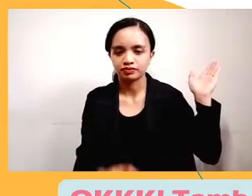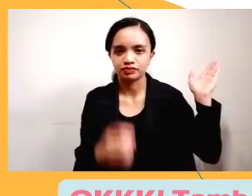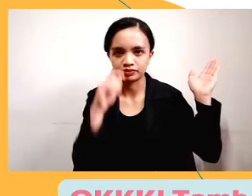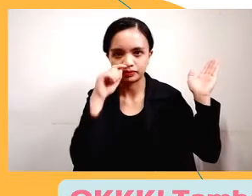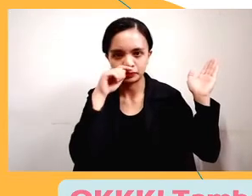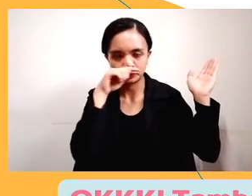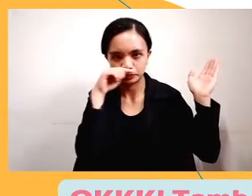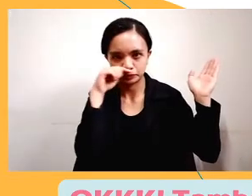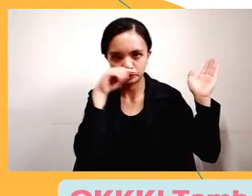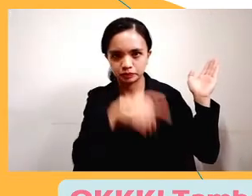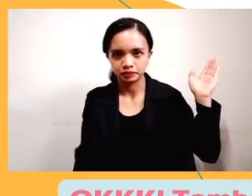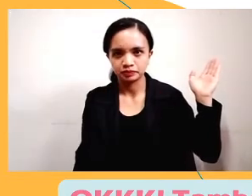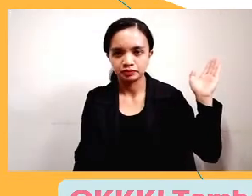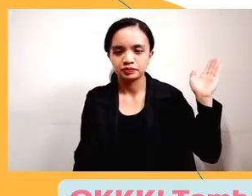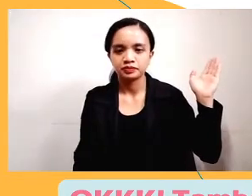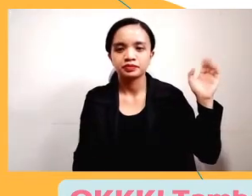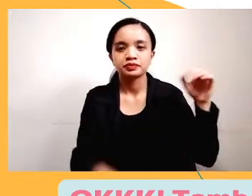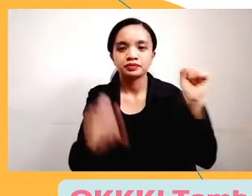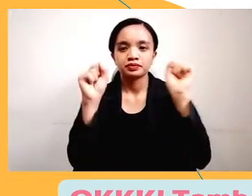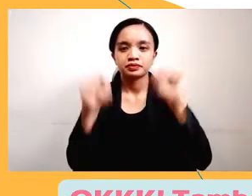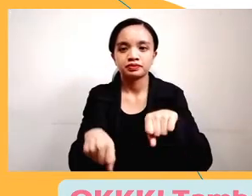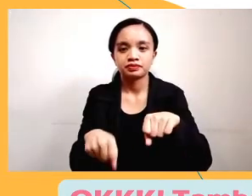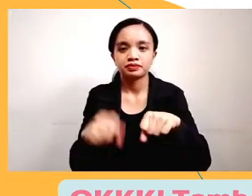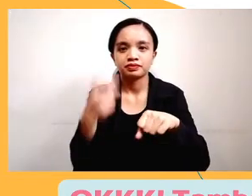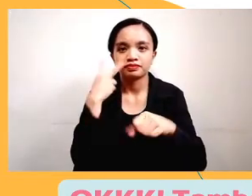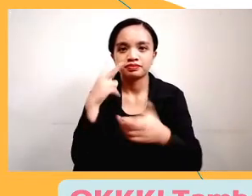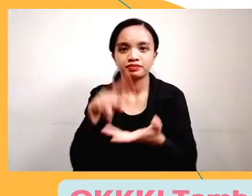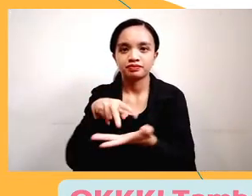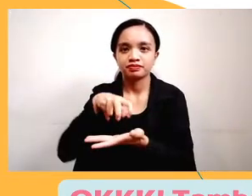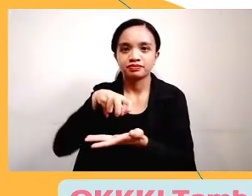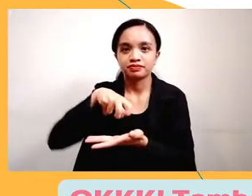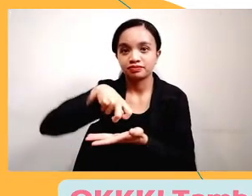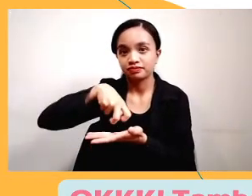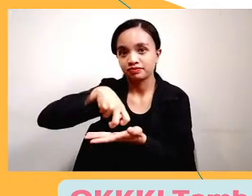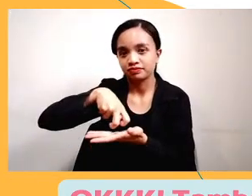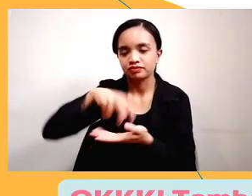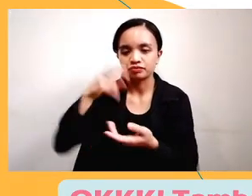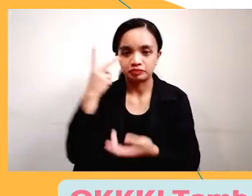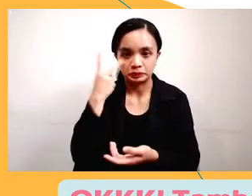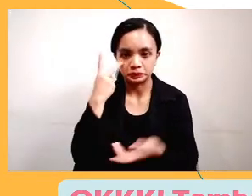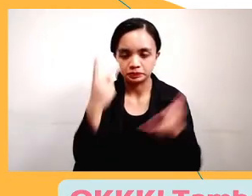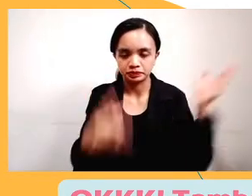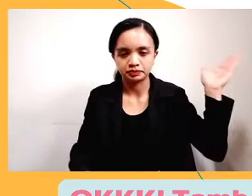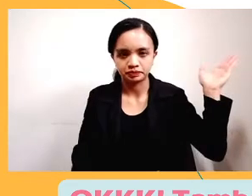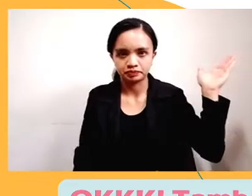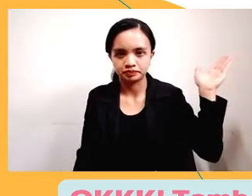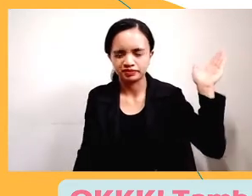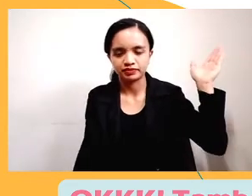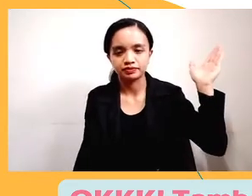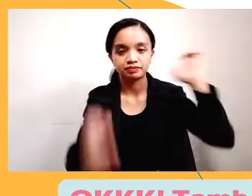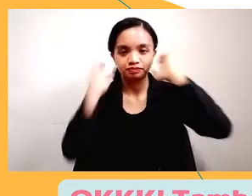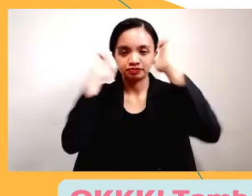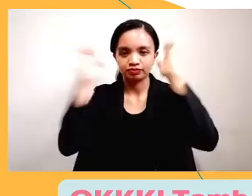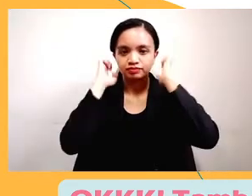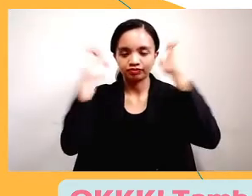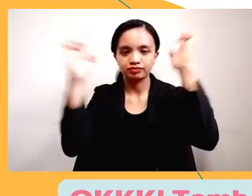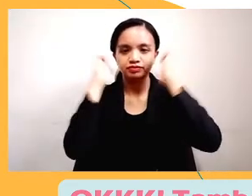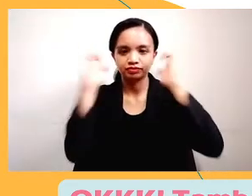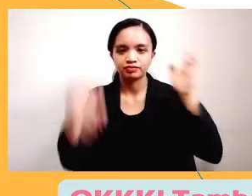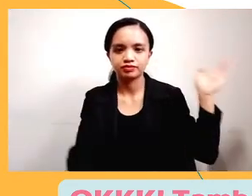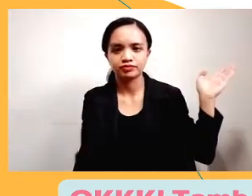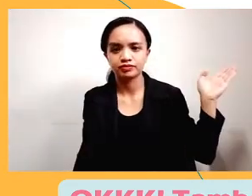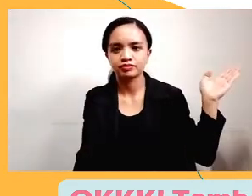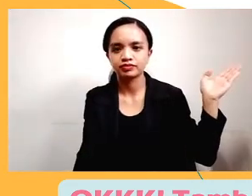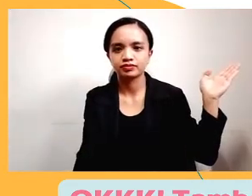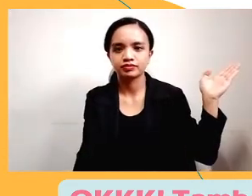And in. Pwede natin ibandang po yung tuhod natin. Out. Back. And in. And